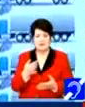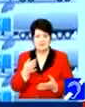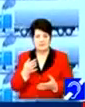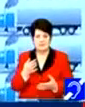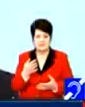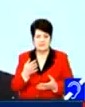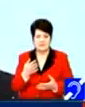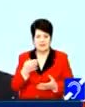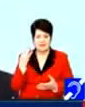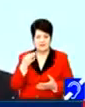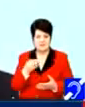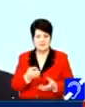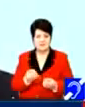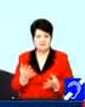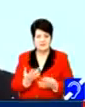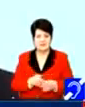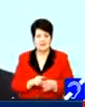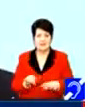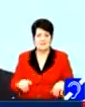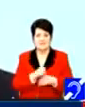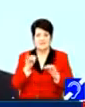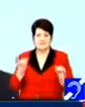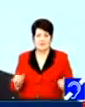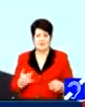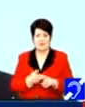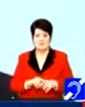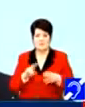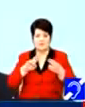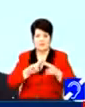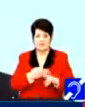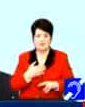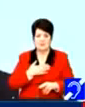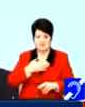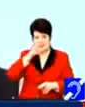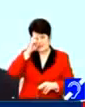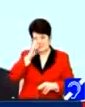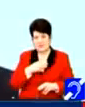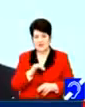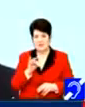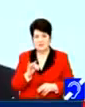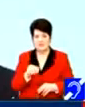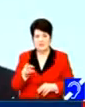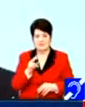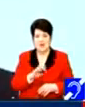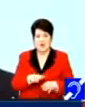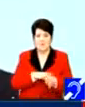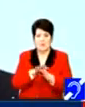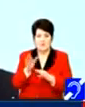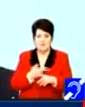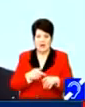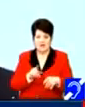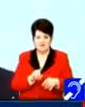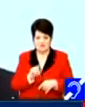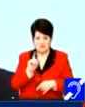în Moldova. Noutatea științifică este în dezvoltarea acestor tehnologii în țara noastră și de a promova aceste